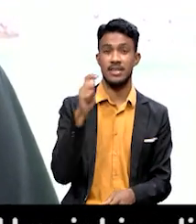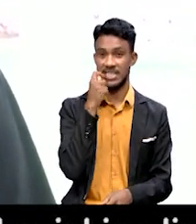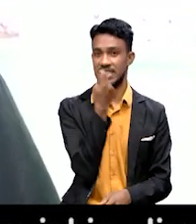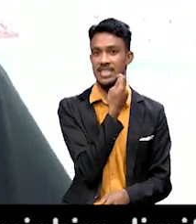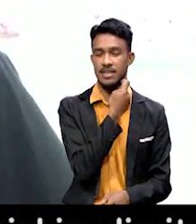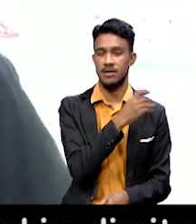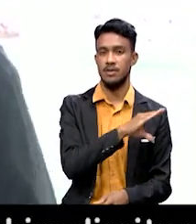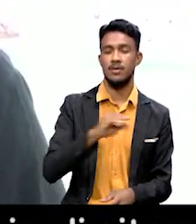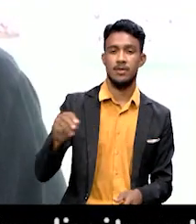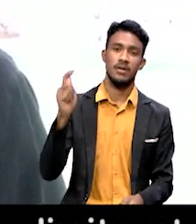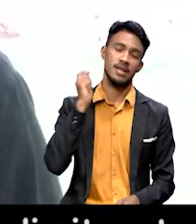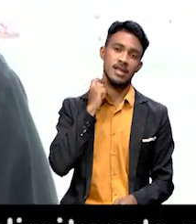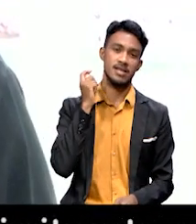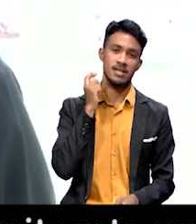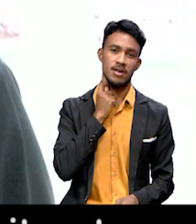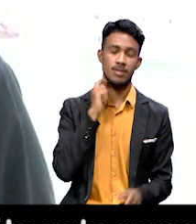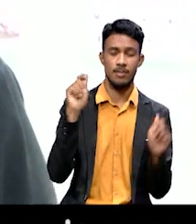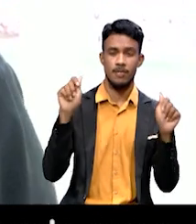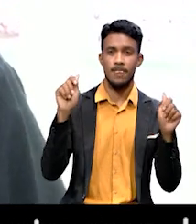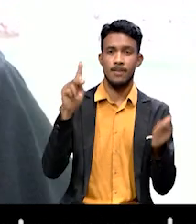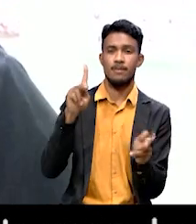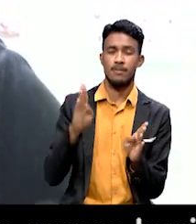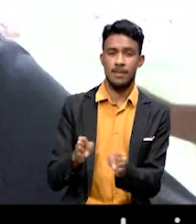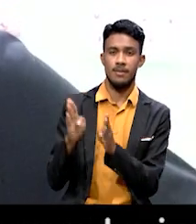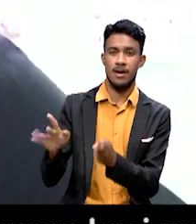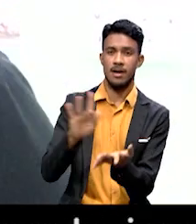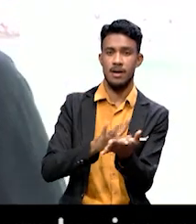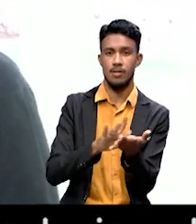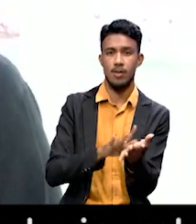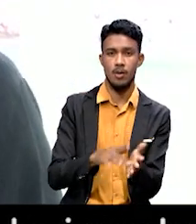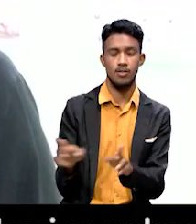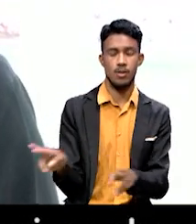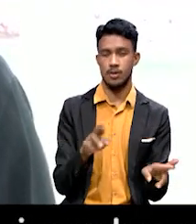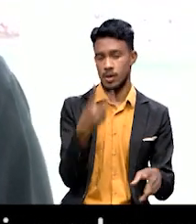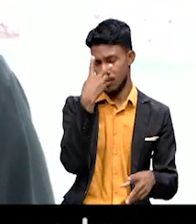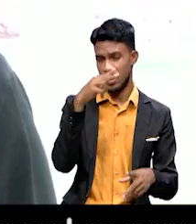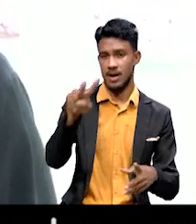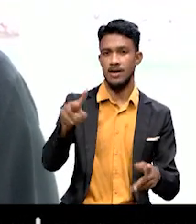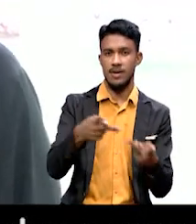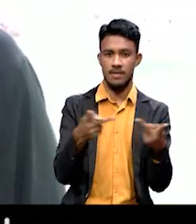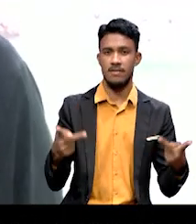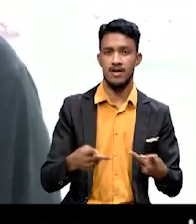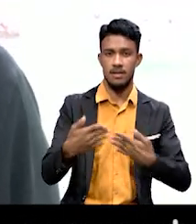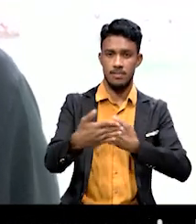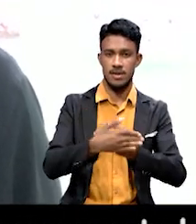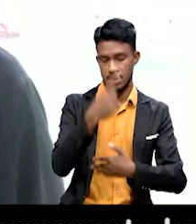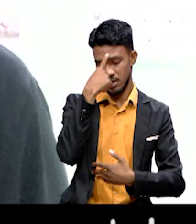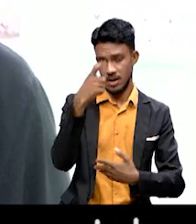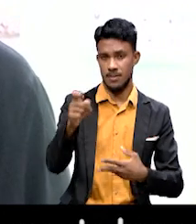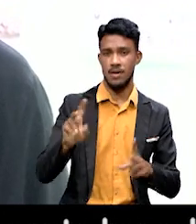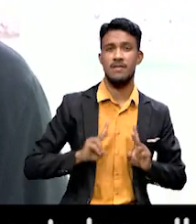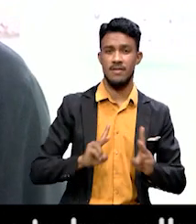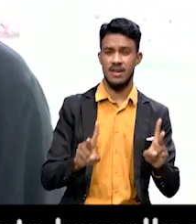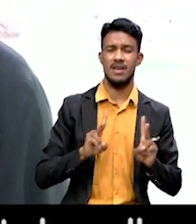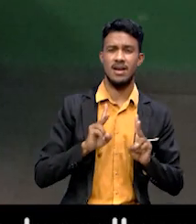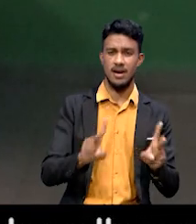tensaun diabetes ne prepara imuruk ho pronto atu bahare emato fatin besik tambam dade avanzona barak